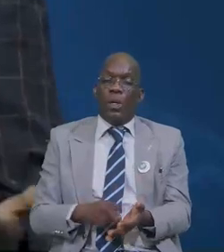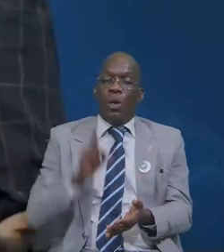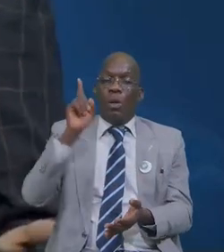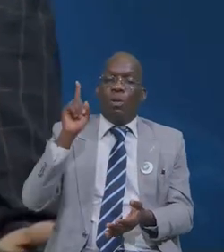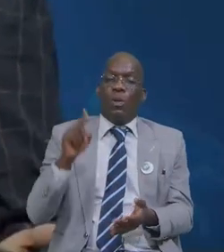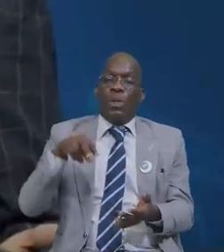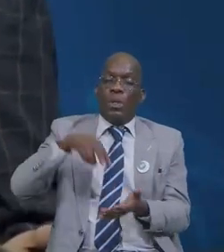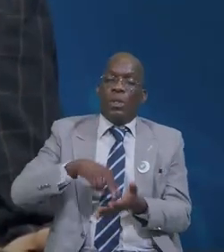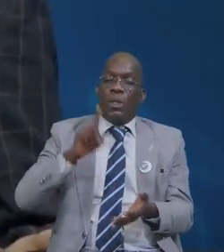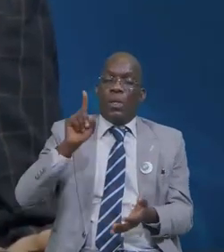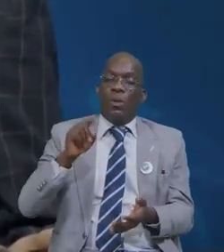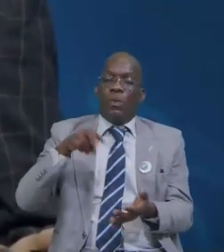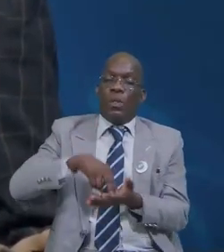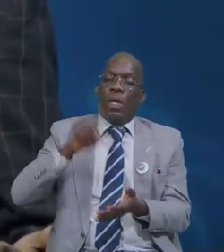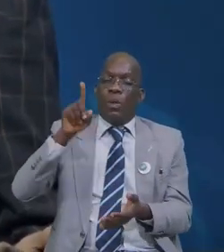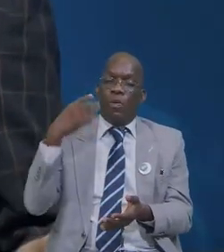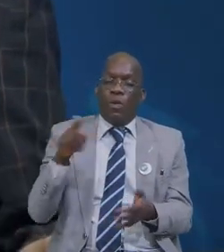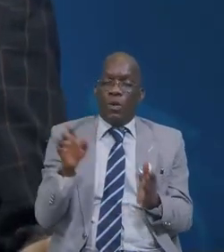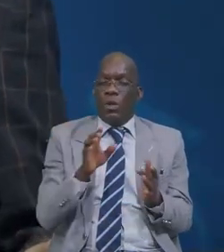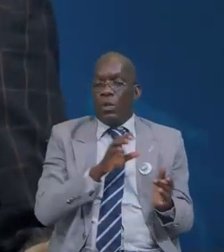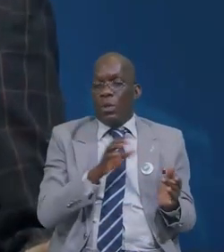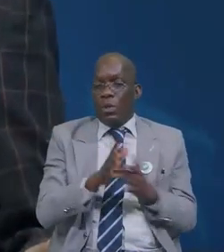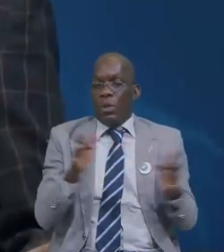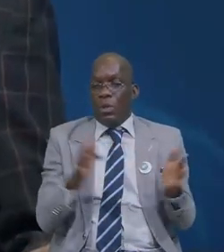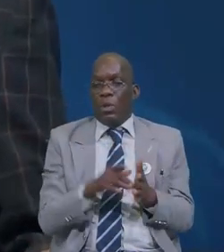Jésus. Tu veux venir dans le royaume.